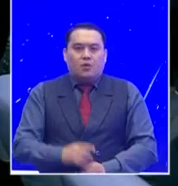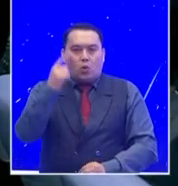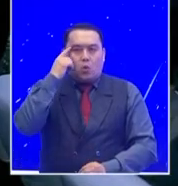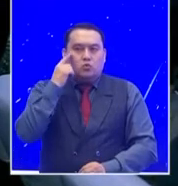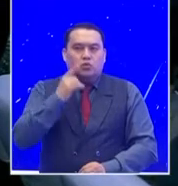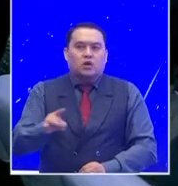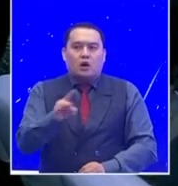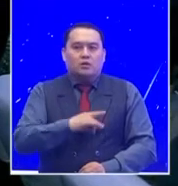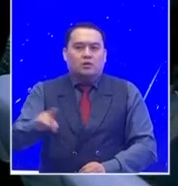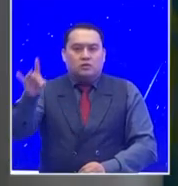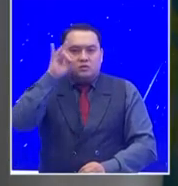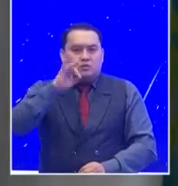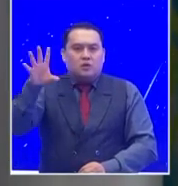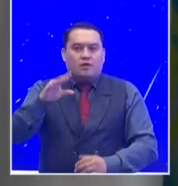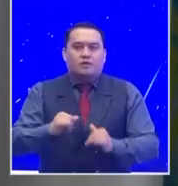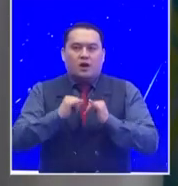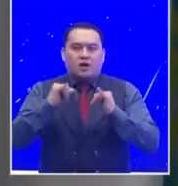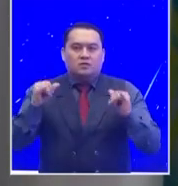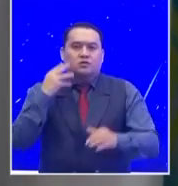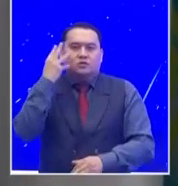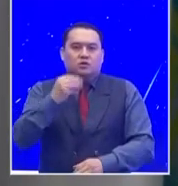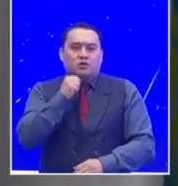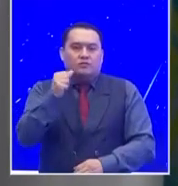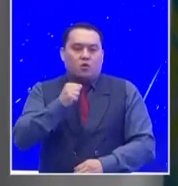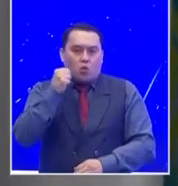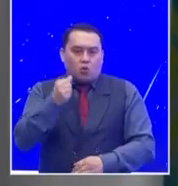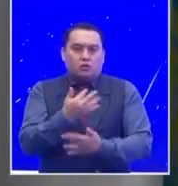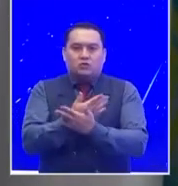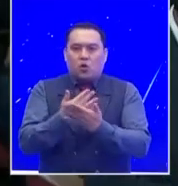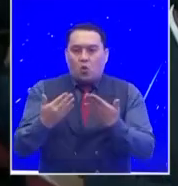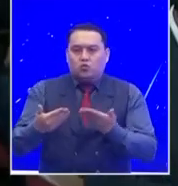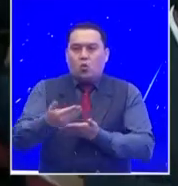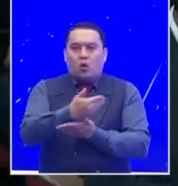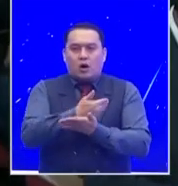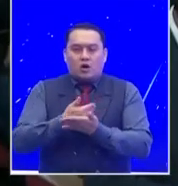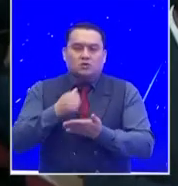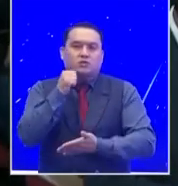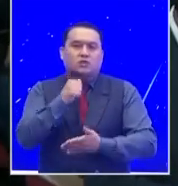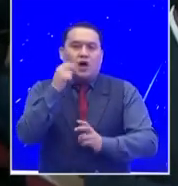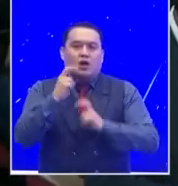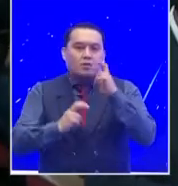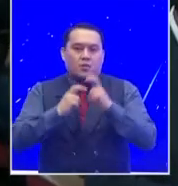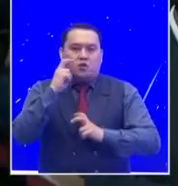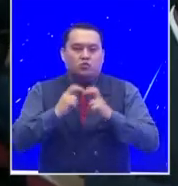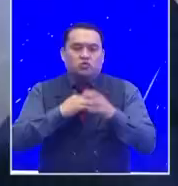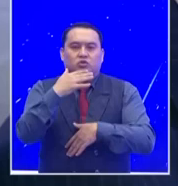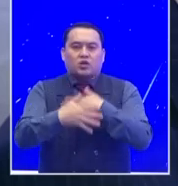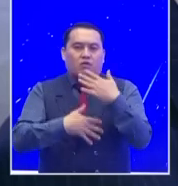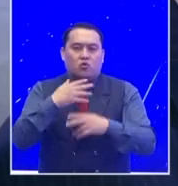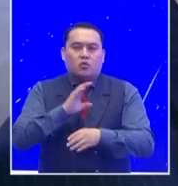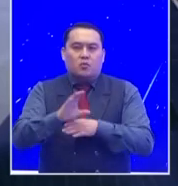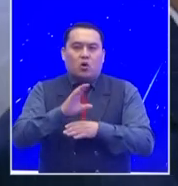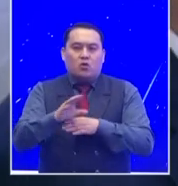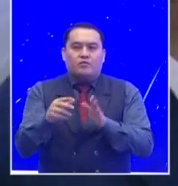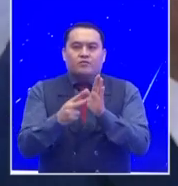Коксулский район издавна славится развитием свекловодства, зерновых и масличных культур. За истекший год сахароперерабатывающим заводом произведено продукции на